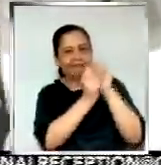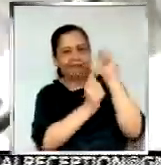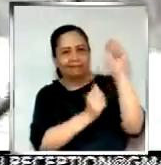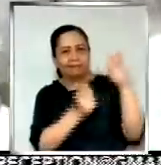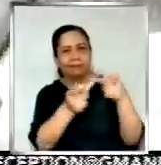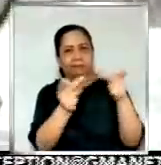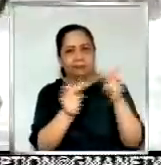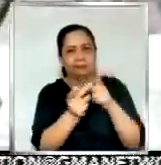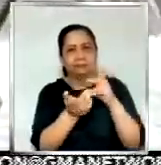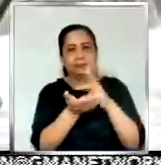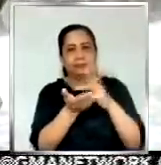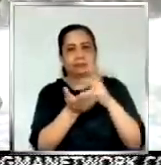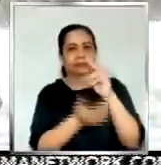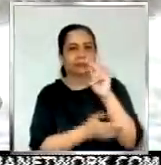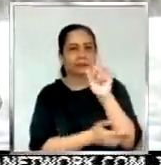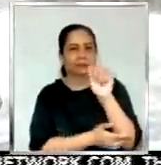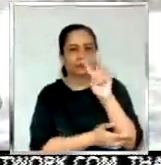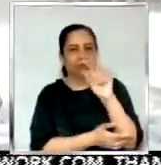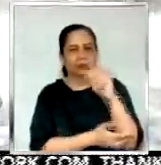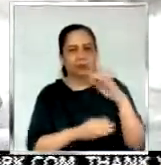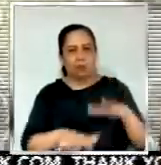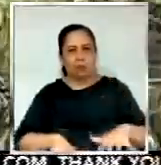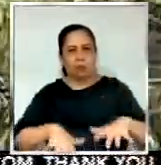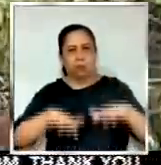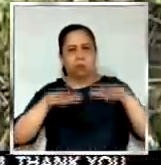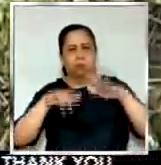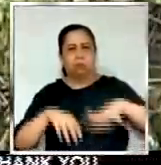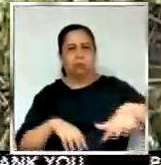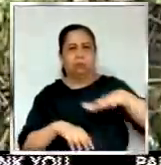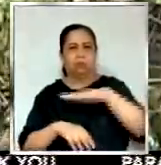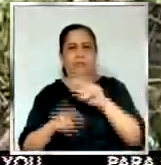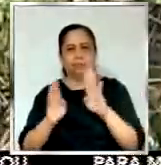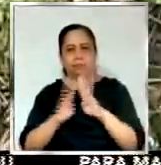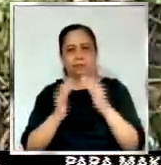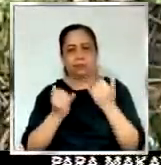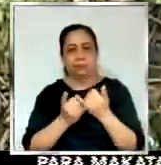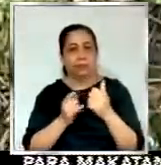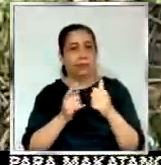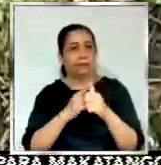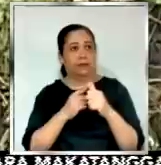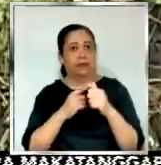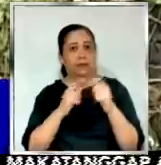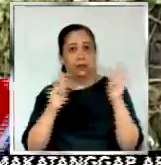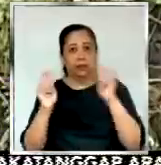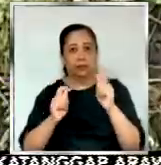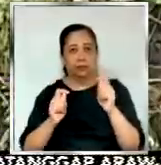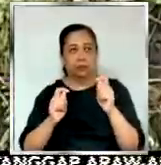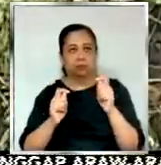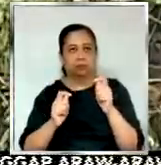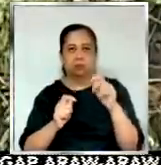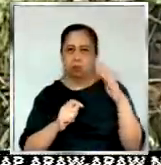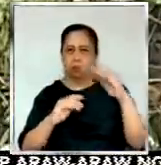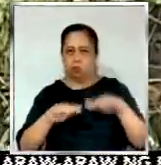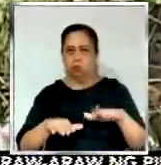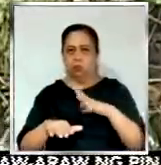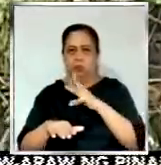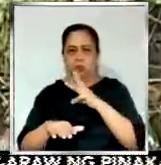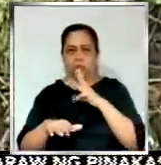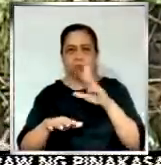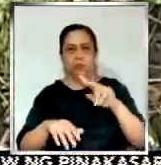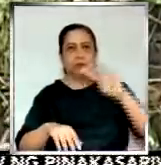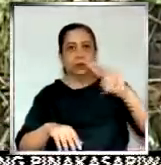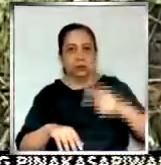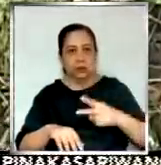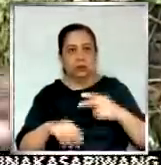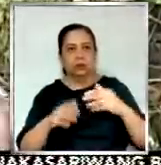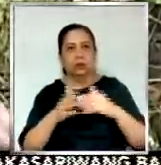Kalawag dahil mataas ang baha sa kanilang barangay. Yung unang bagyo medyo mababa pa ang tubig, pero yung pangalawa malalim na